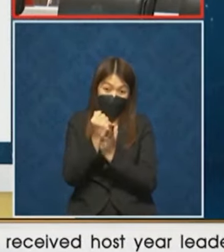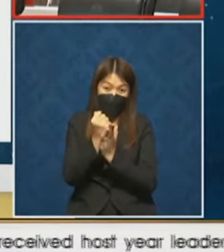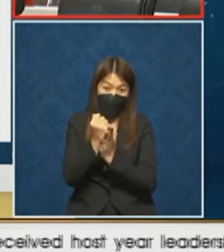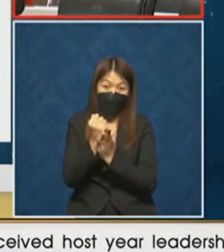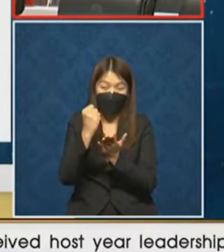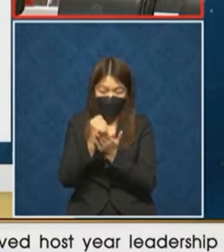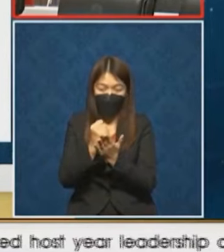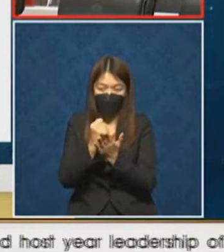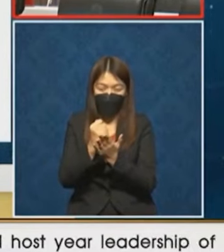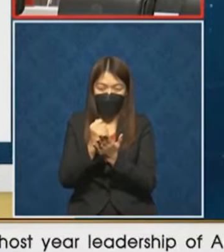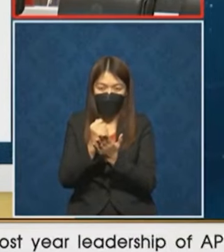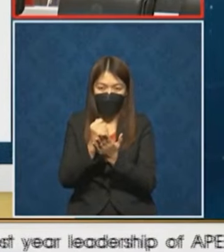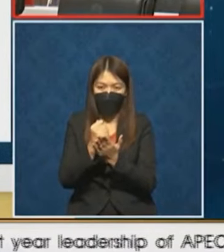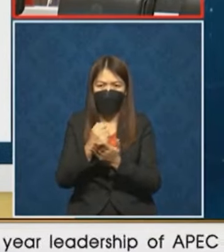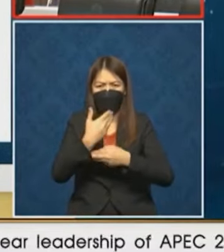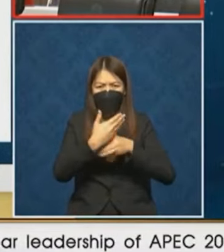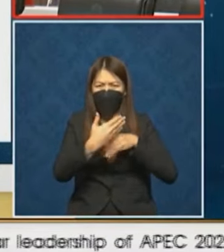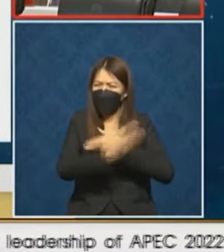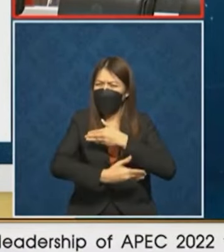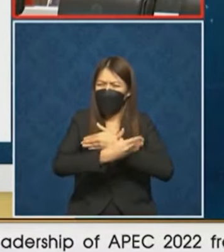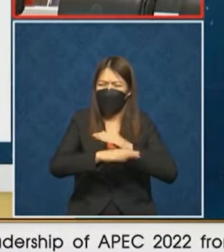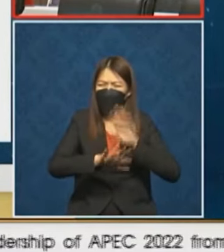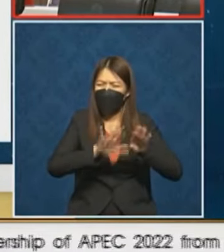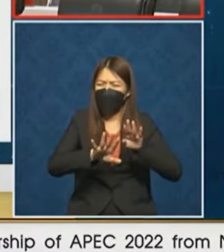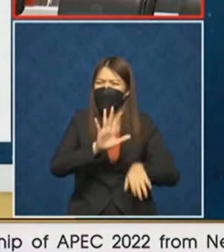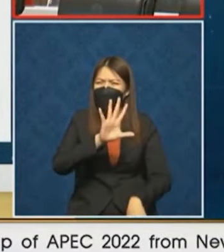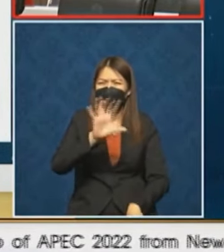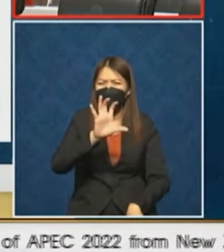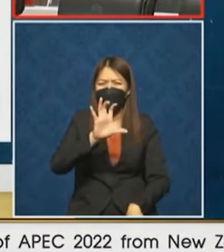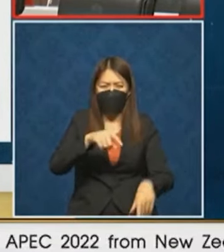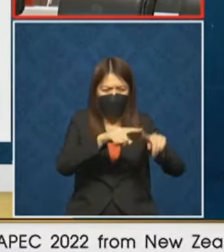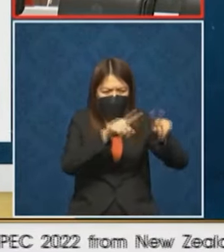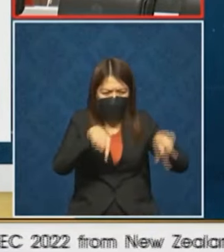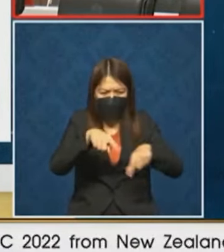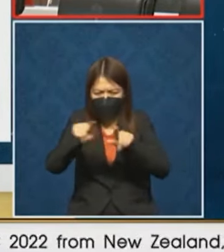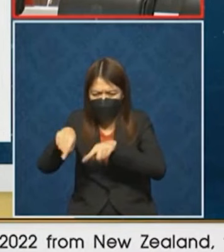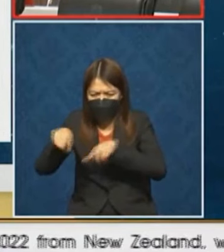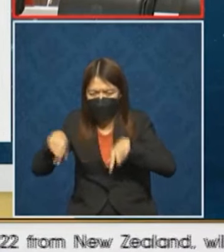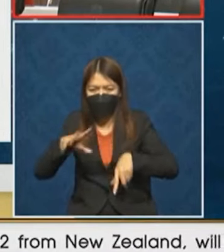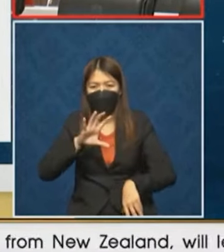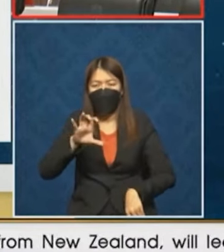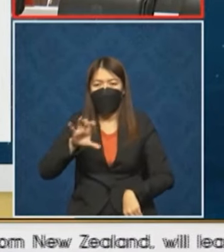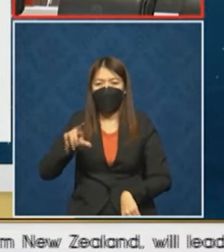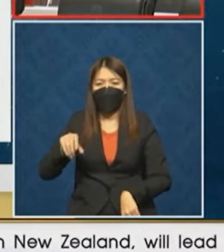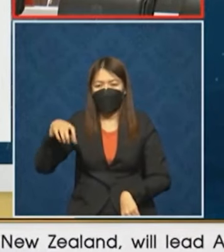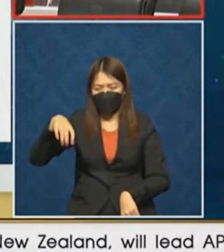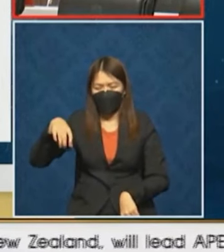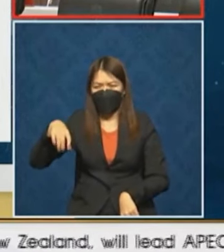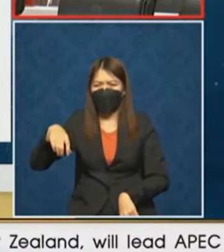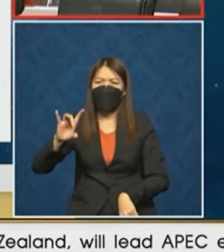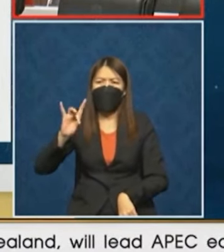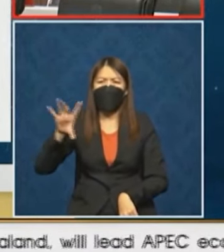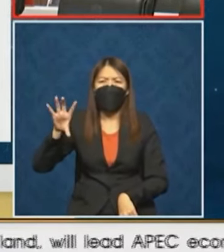น64 ค่ะ ยื่นฟ้องกรมที่ดินต่อศาลปกครองกลางขอให้ศาลมีคำสั่งให้กรมที่ดินเพิกถอนโฉนด